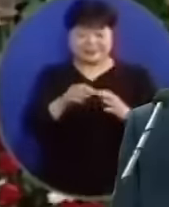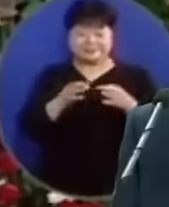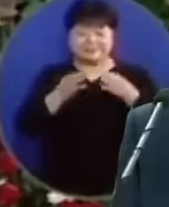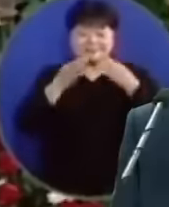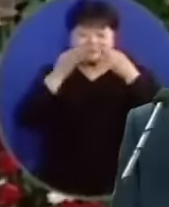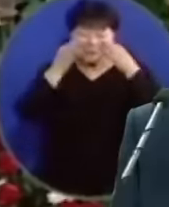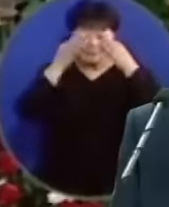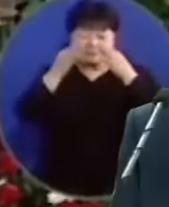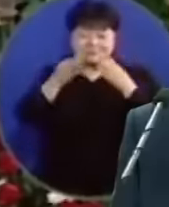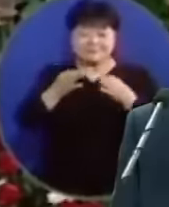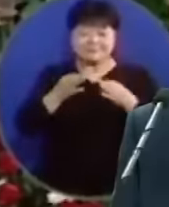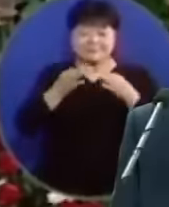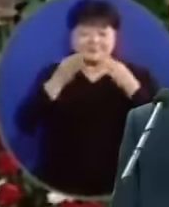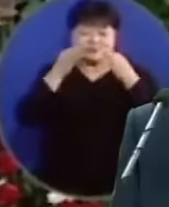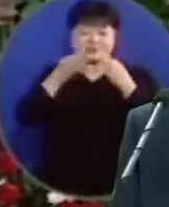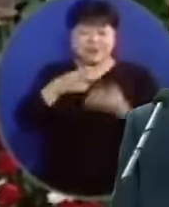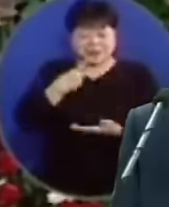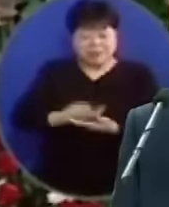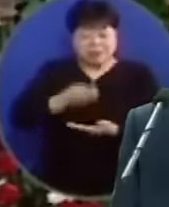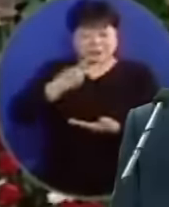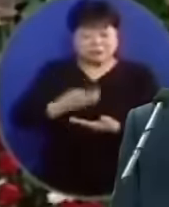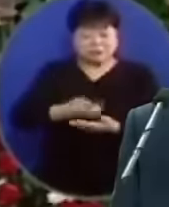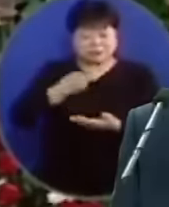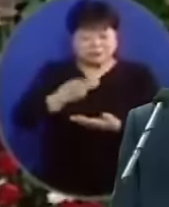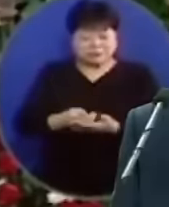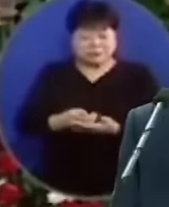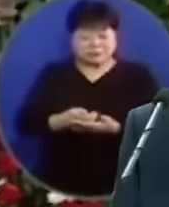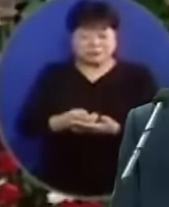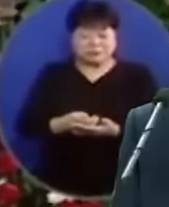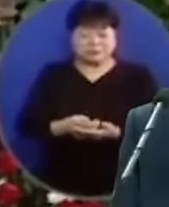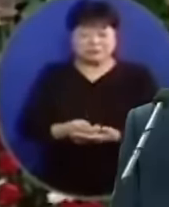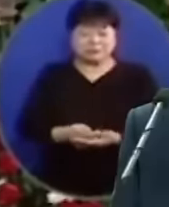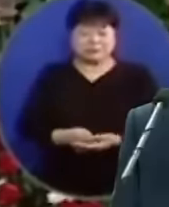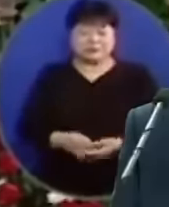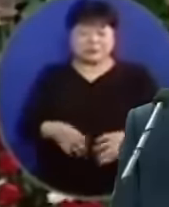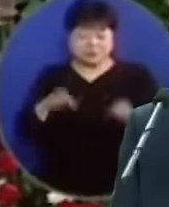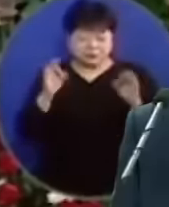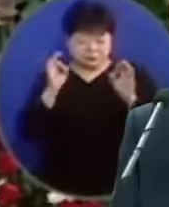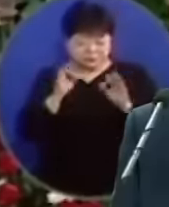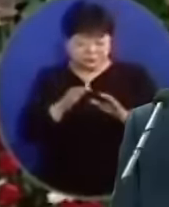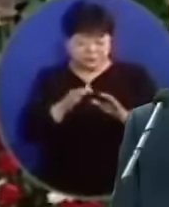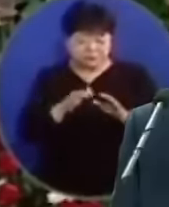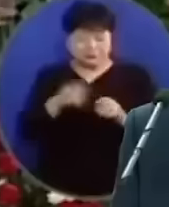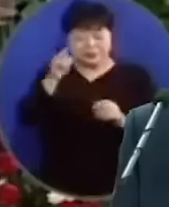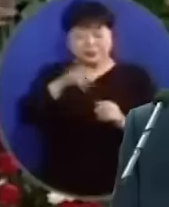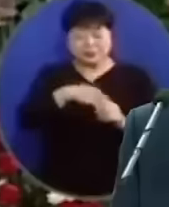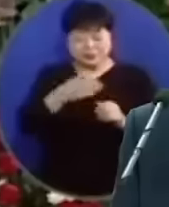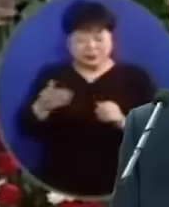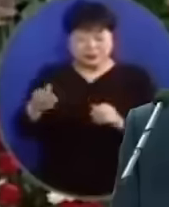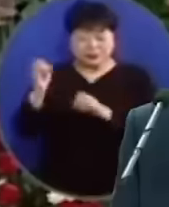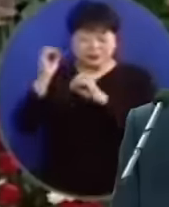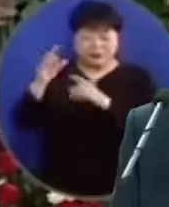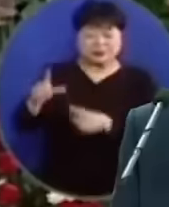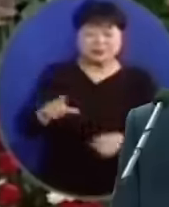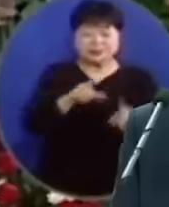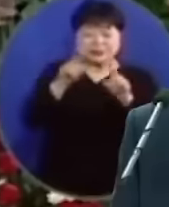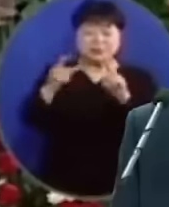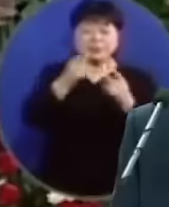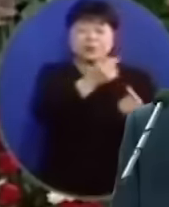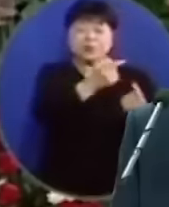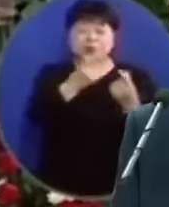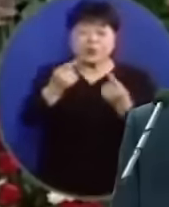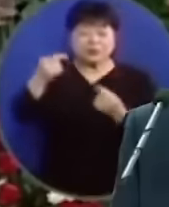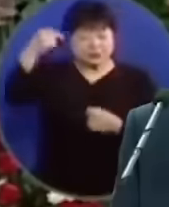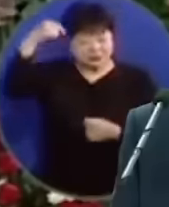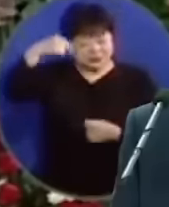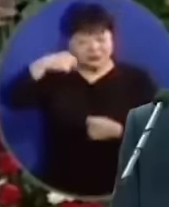다하여 발버둥 치다가 어느덧 소리 없이 사라지는 것이 강물이 흘러가는 곳에 던져진 인생과 같이 생각이 되는